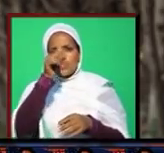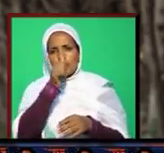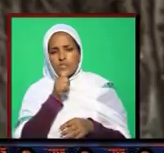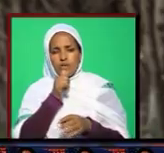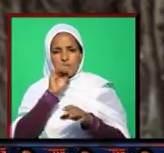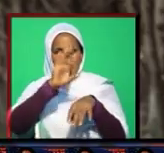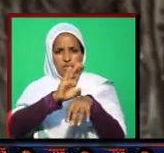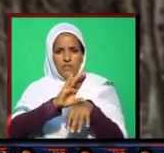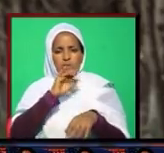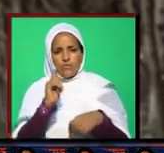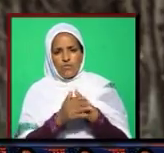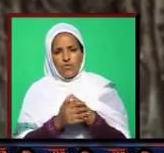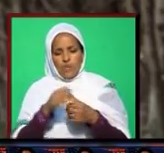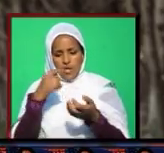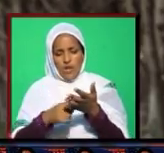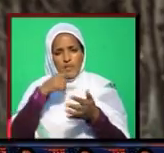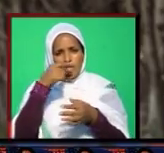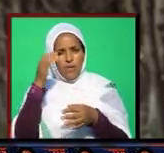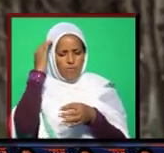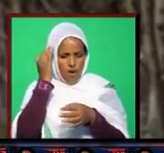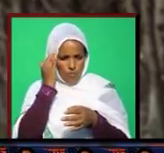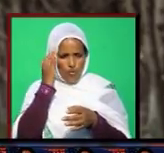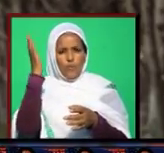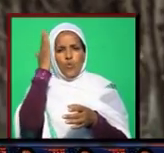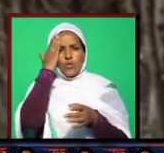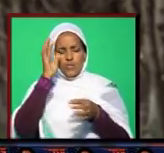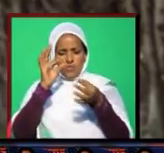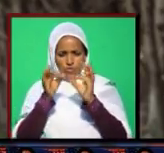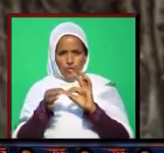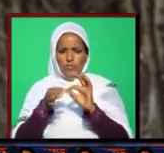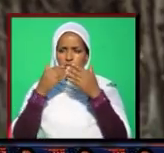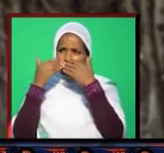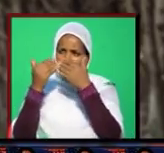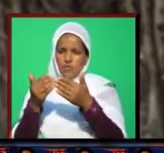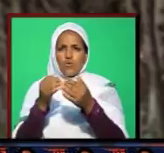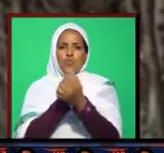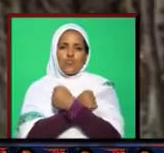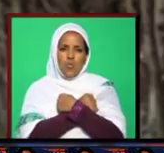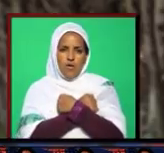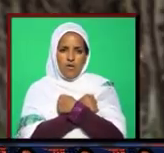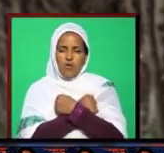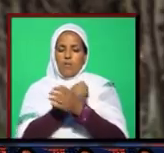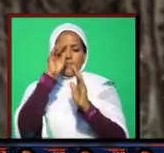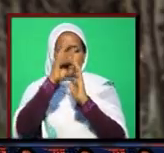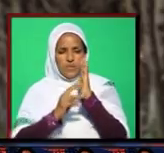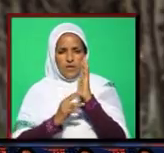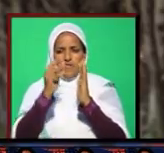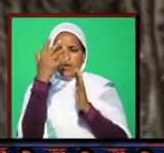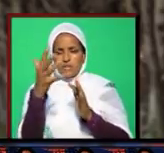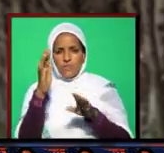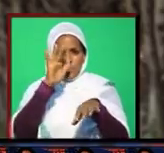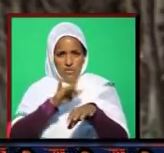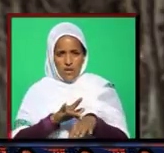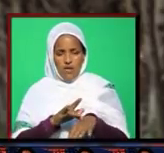በአይምሮዬ በእውቀቴ እየተረጎመ እያመሰጠረ መናገር ወደዋል እና ምዕራፍ 15 ህቡአ